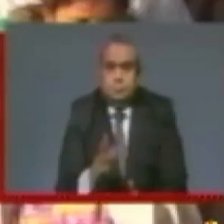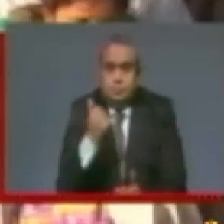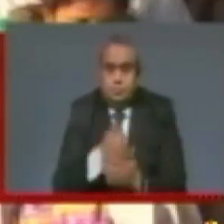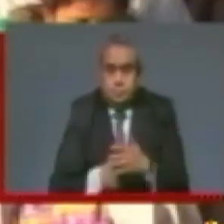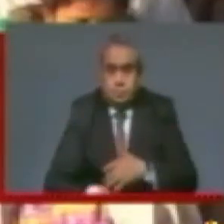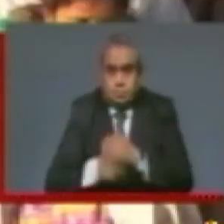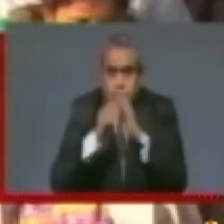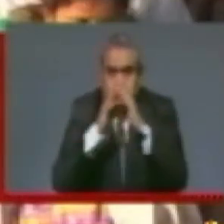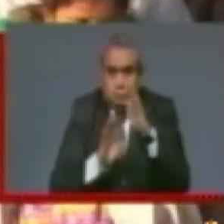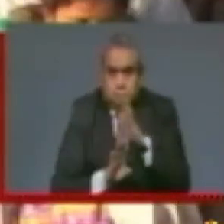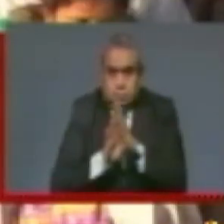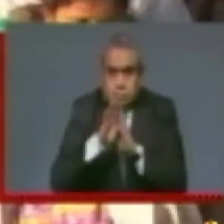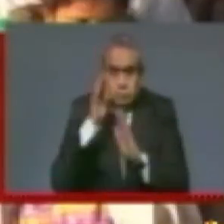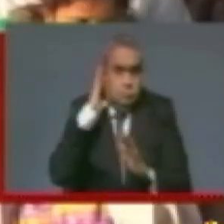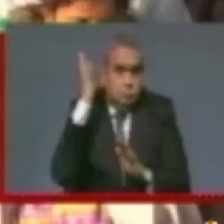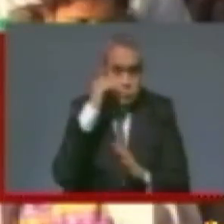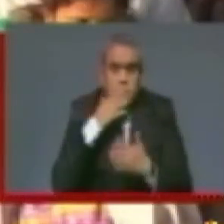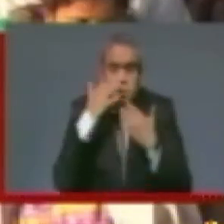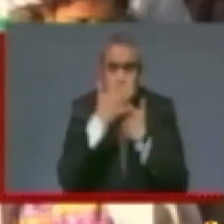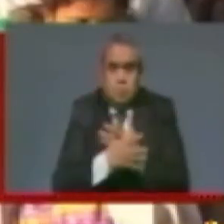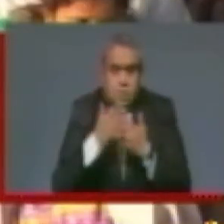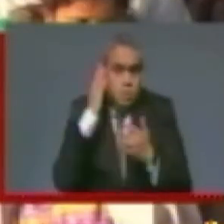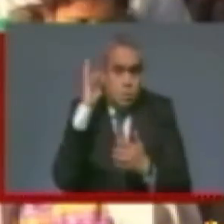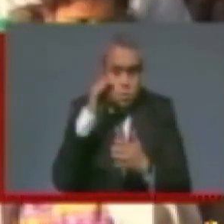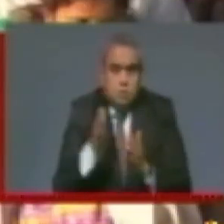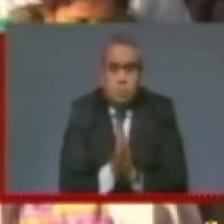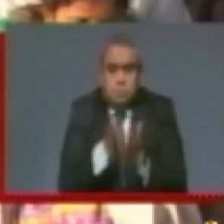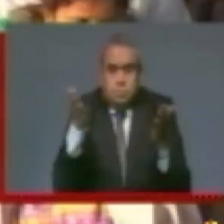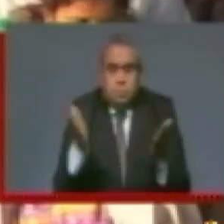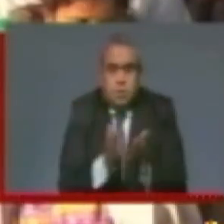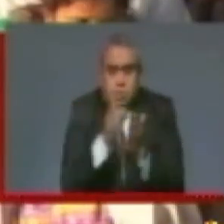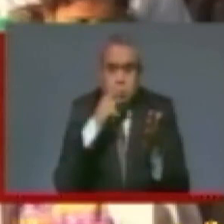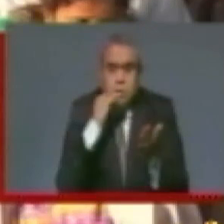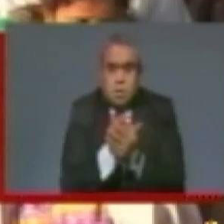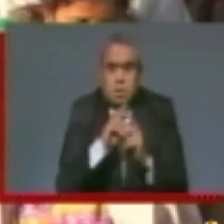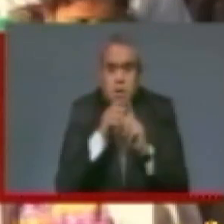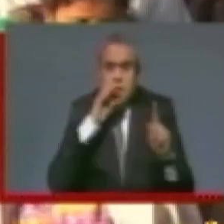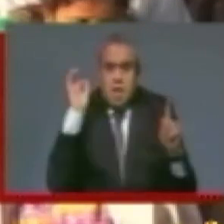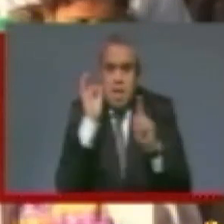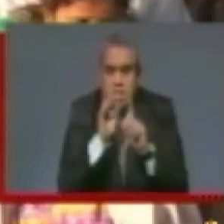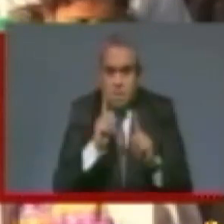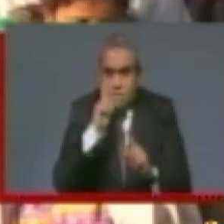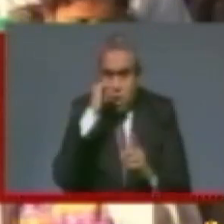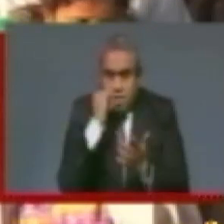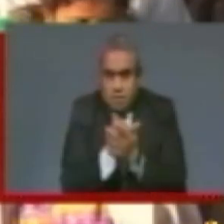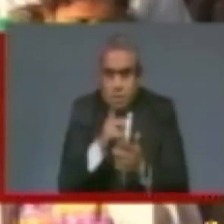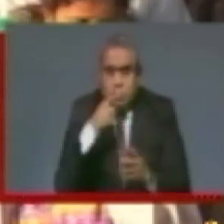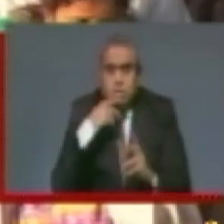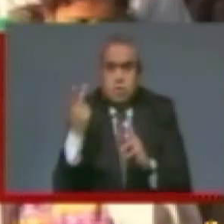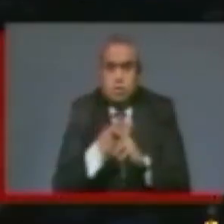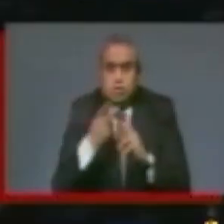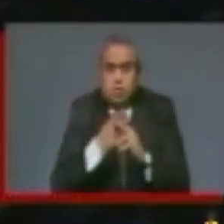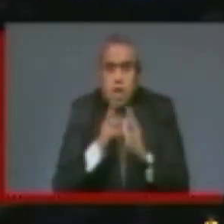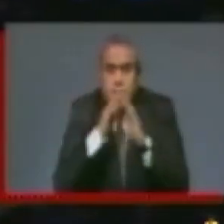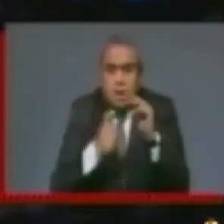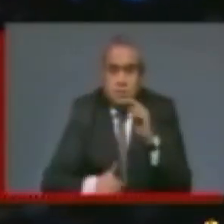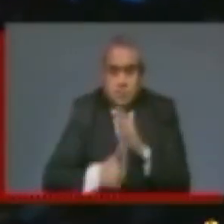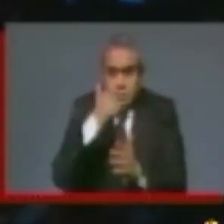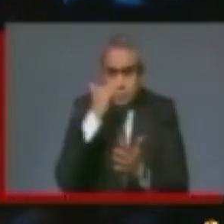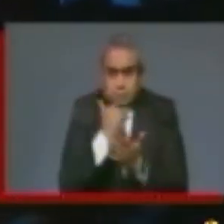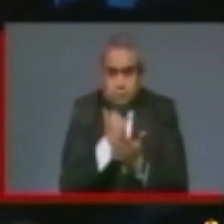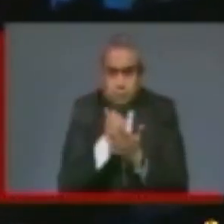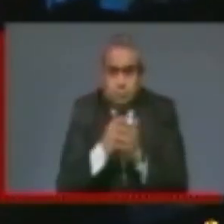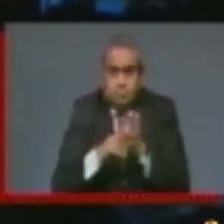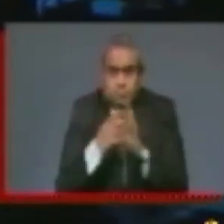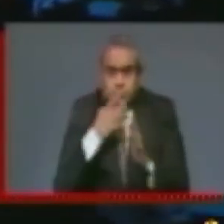من كل المشروعات اللي انا هعرضها عليكم كان هناك هدف واحد فقط هو المواطن المصري وازاي ان احنا نحسن